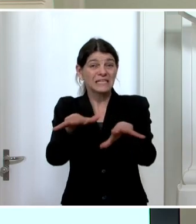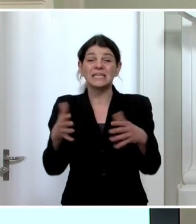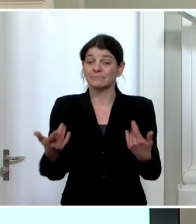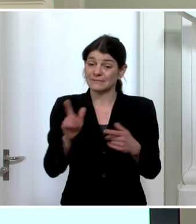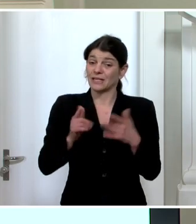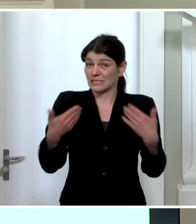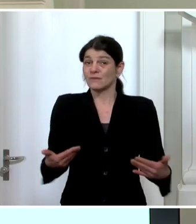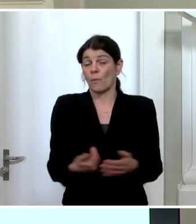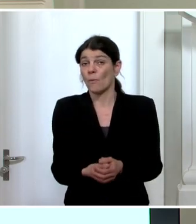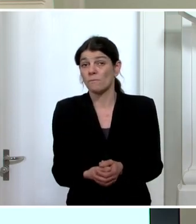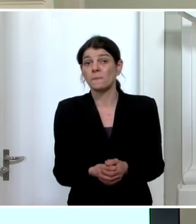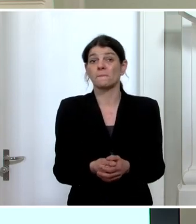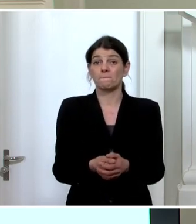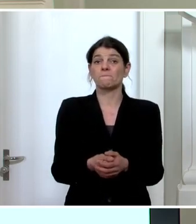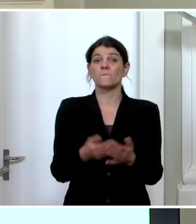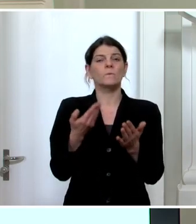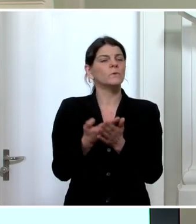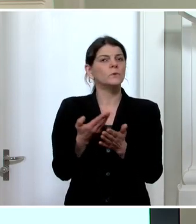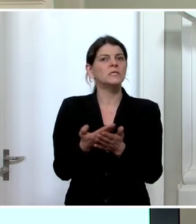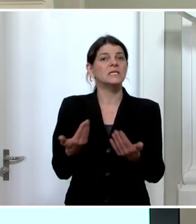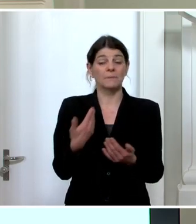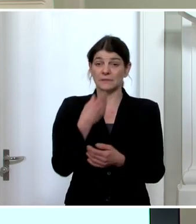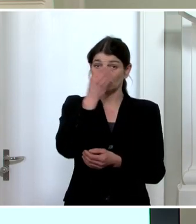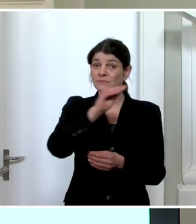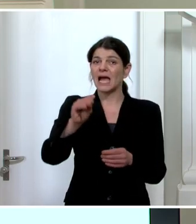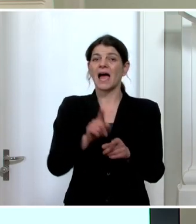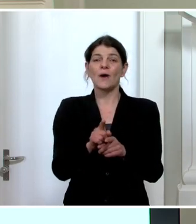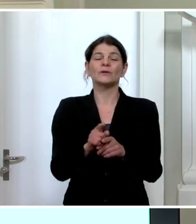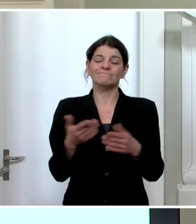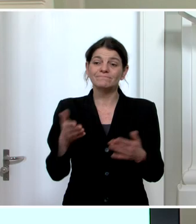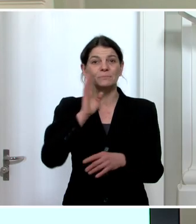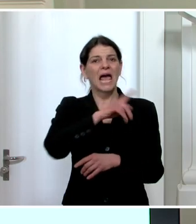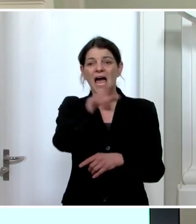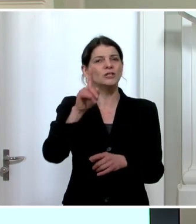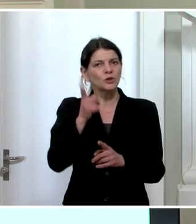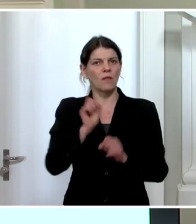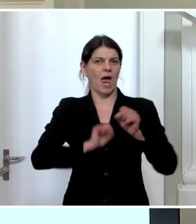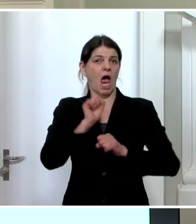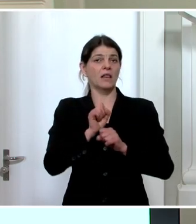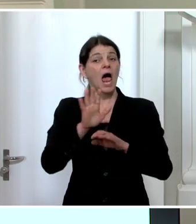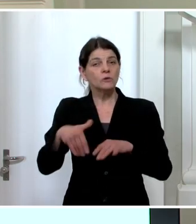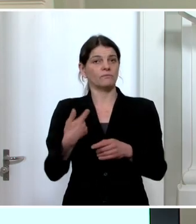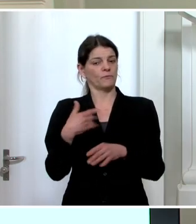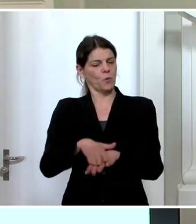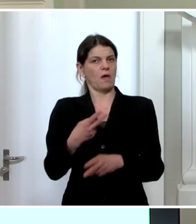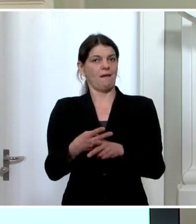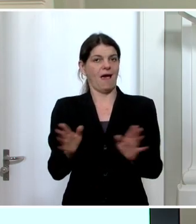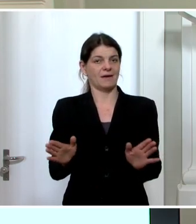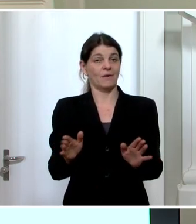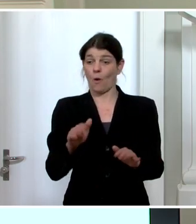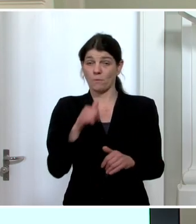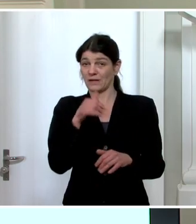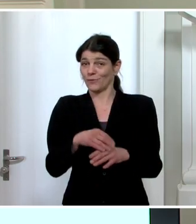so zu sein. Und deshalb sage ich ja, dass man sich so benehmen muss, wie wenn man angesteckt wäre. Und es ist